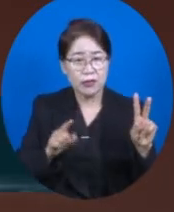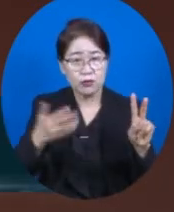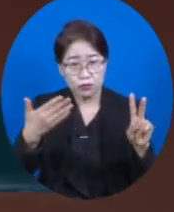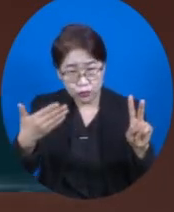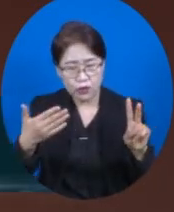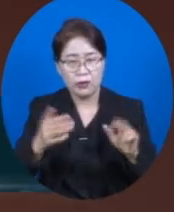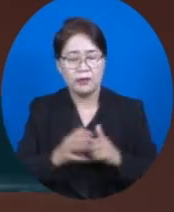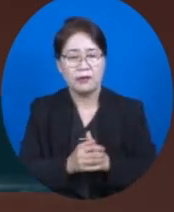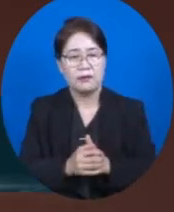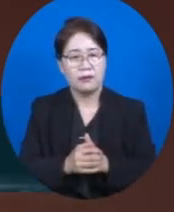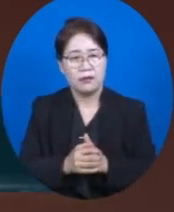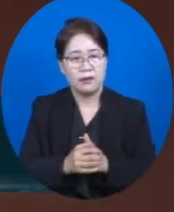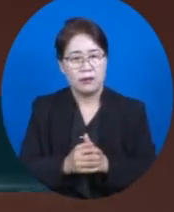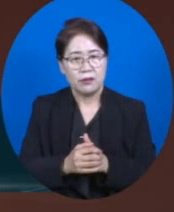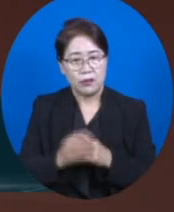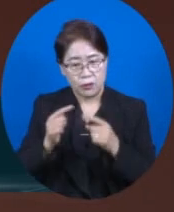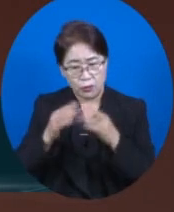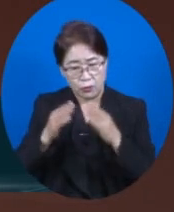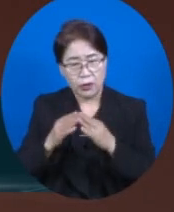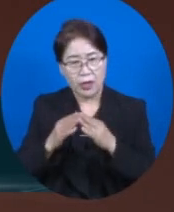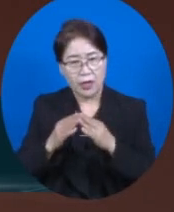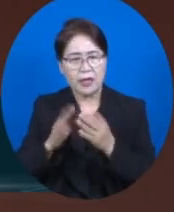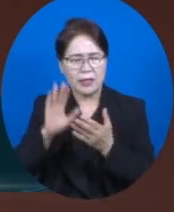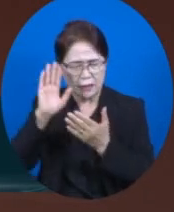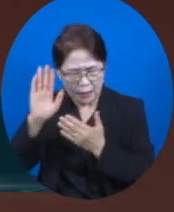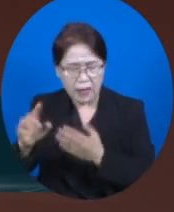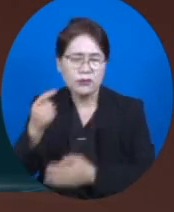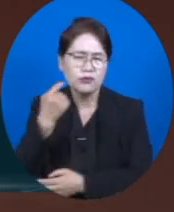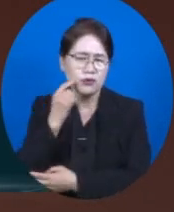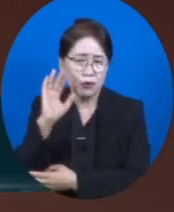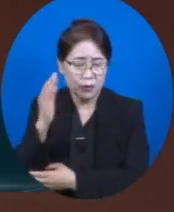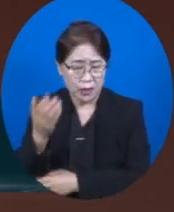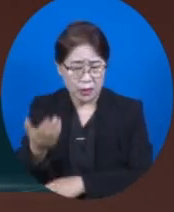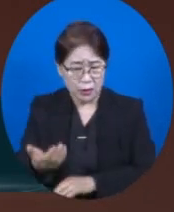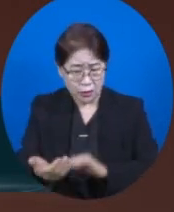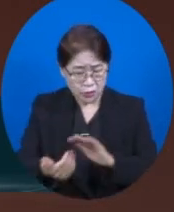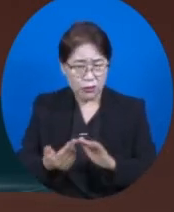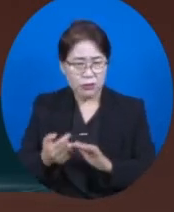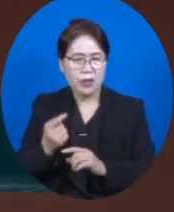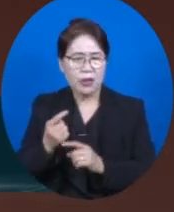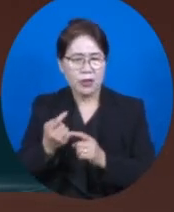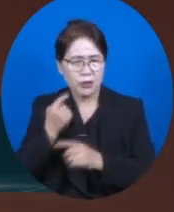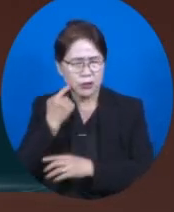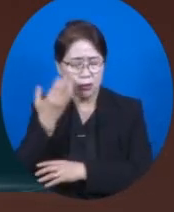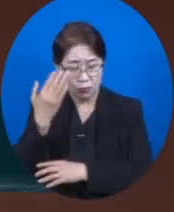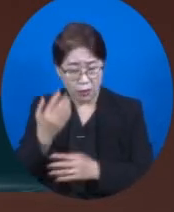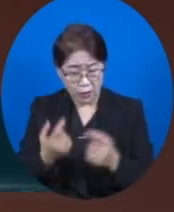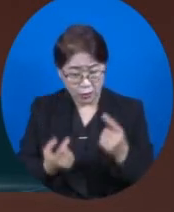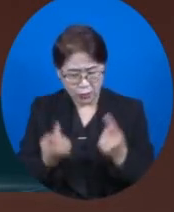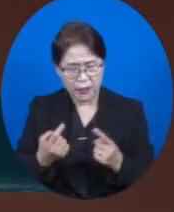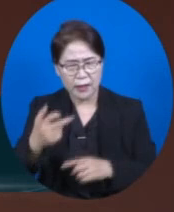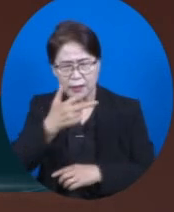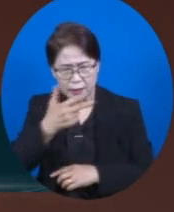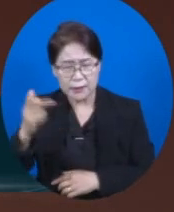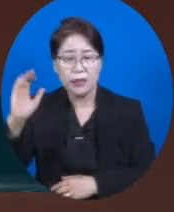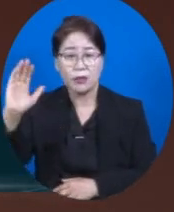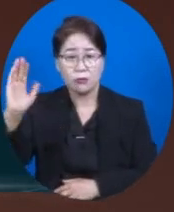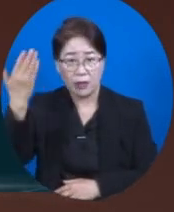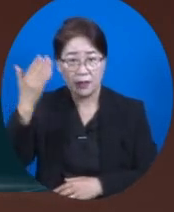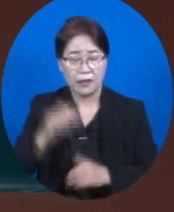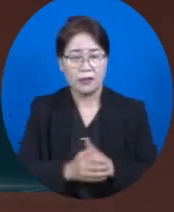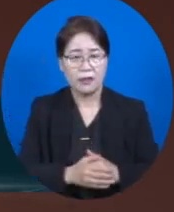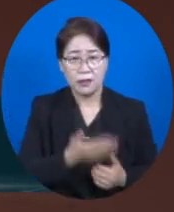같이요이 성전에 나중 영광이 이전 영광보다 크리라 중요한 것은